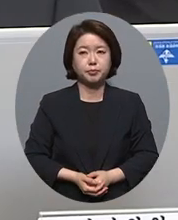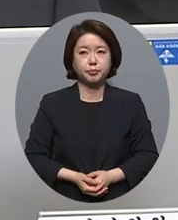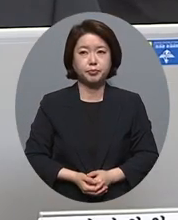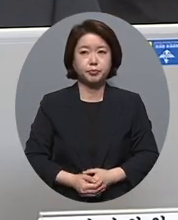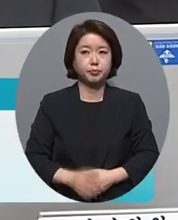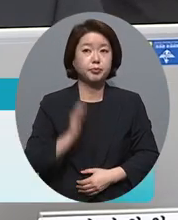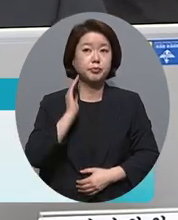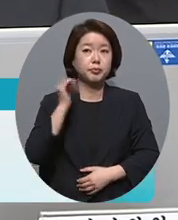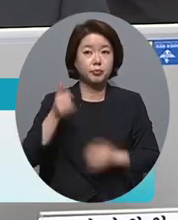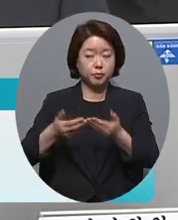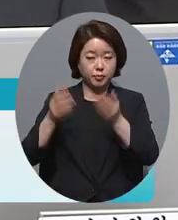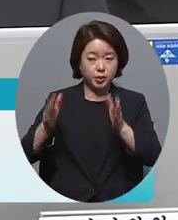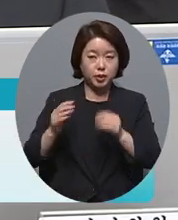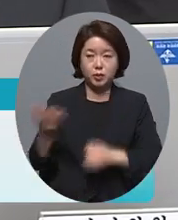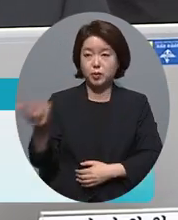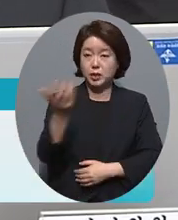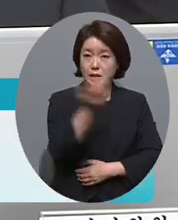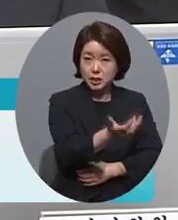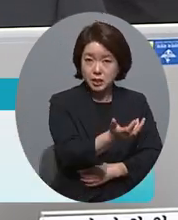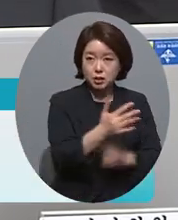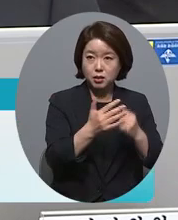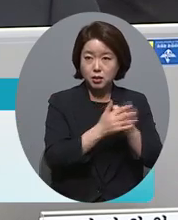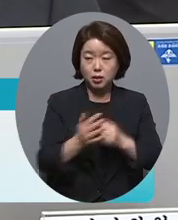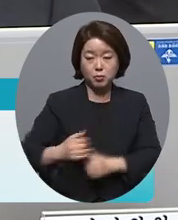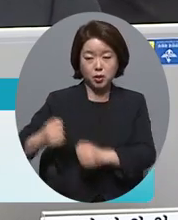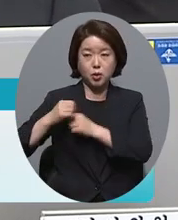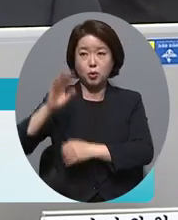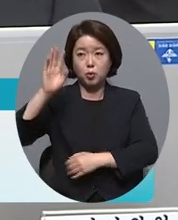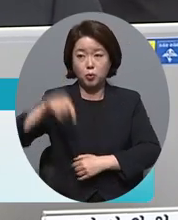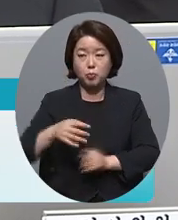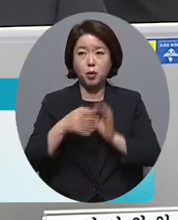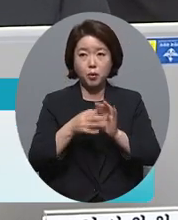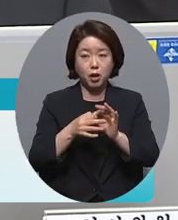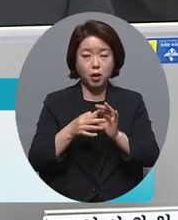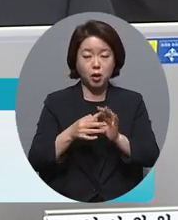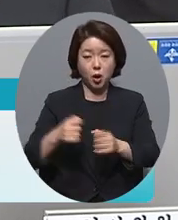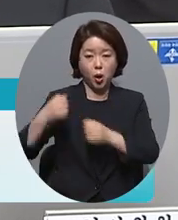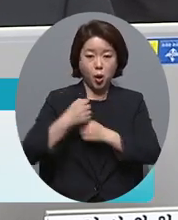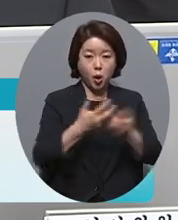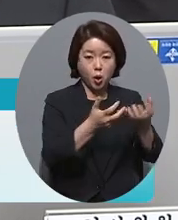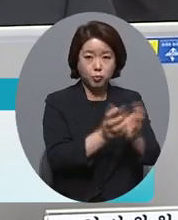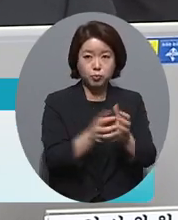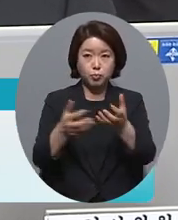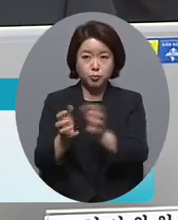대통령실 이전하느라고 국방부 관련 부대들